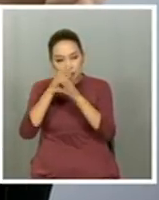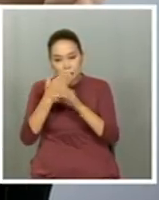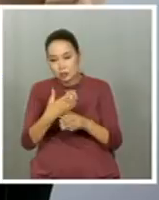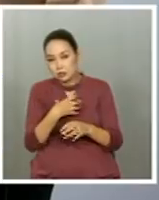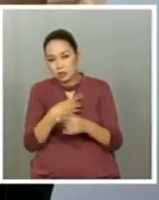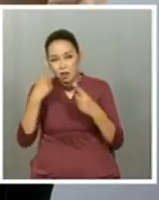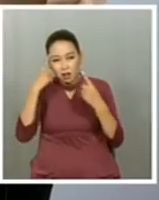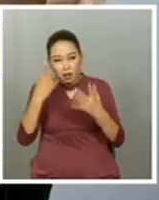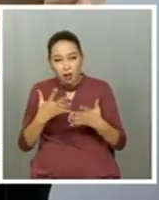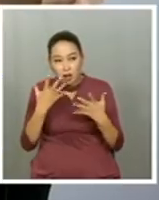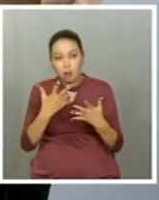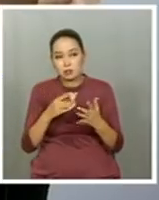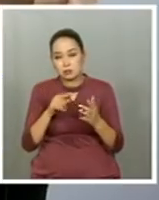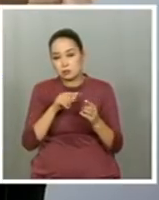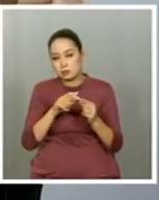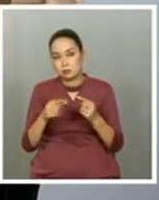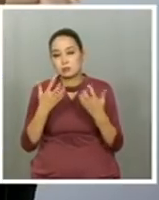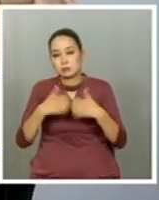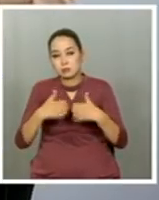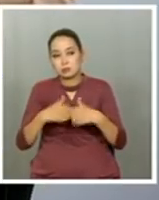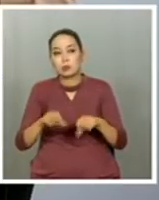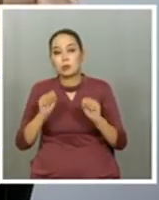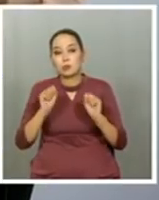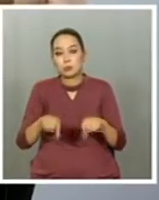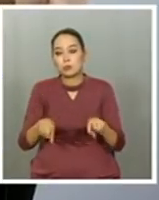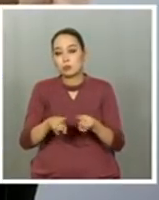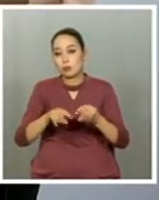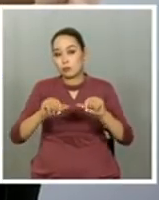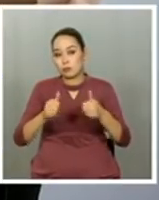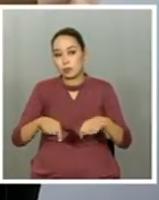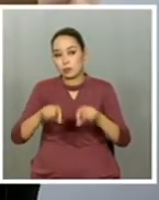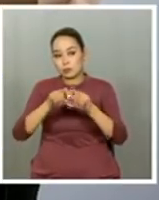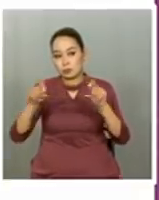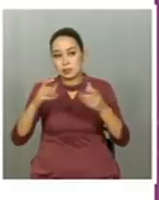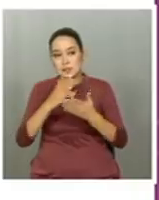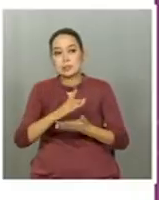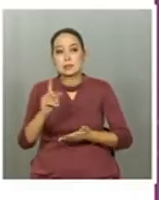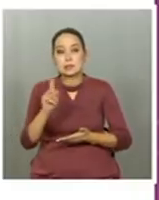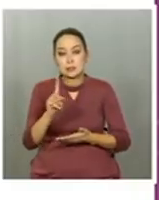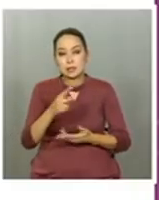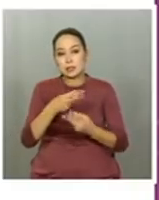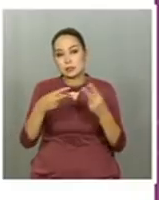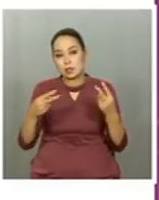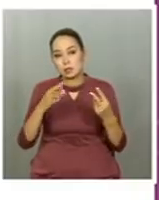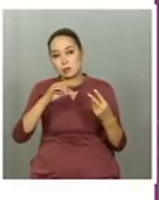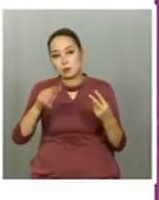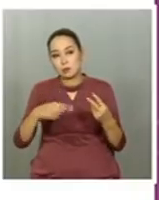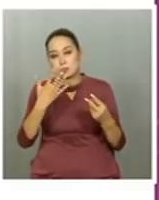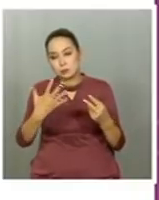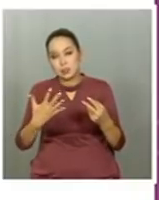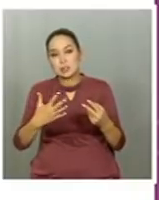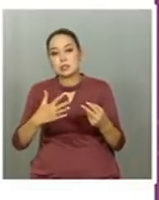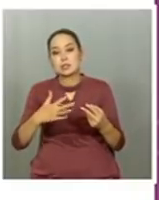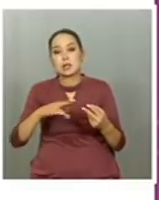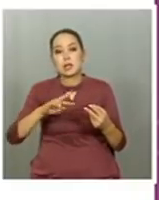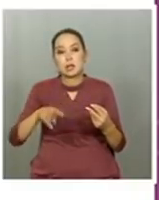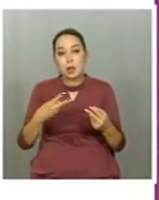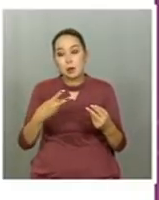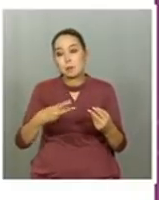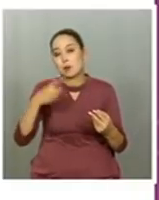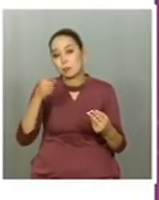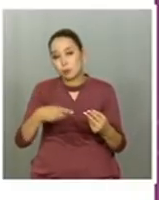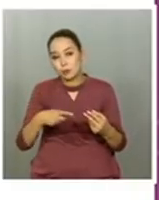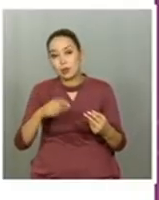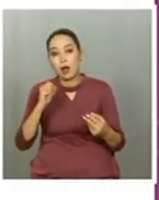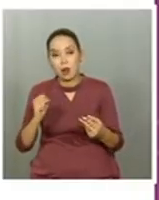арқылы анықталады. Ол мына формуламен жүзеге асады. Z тең 0,05 лямбда